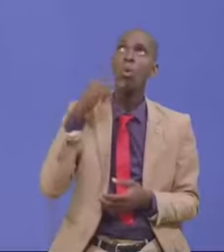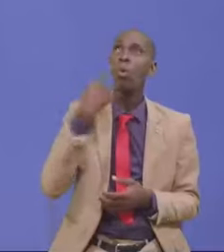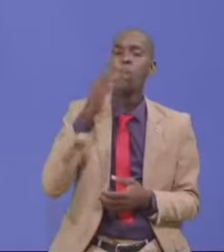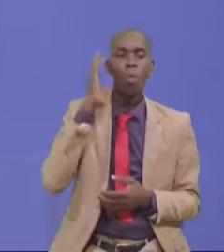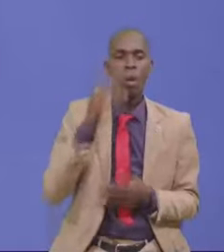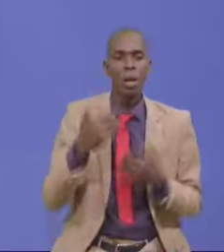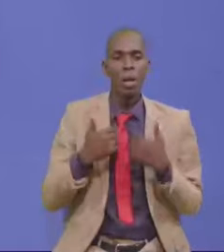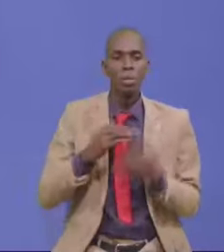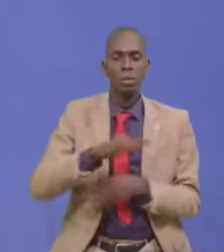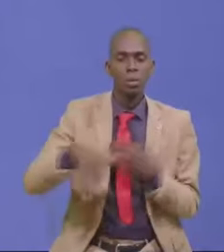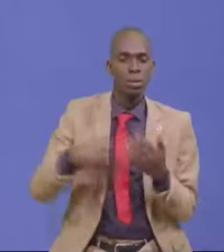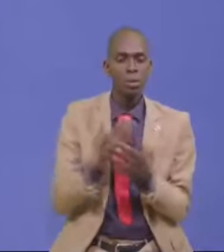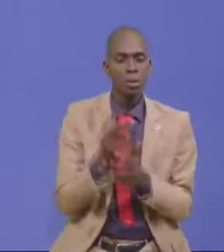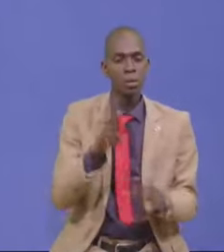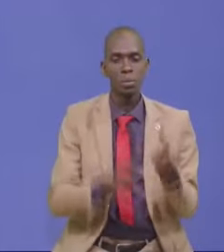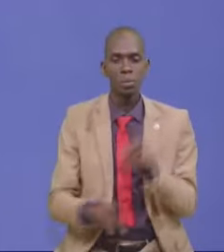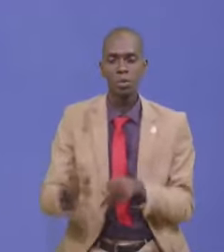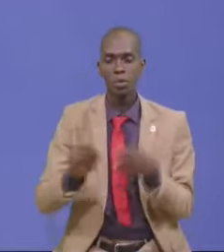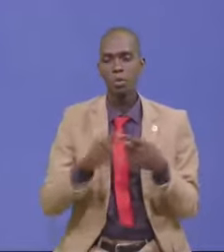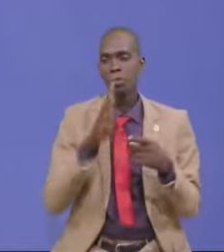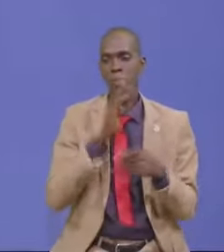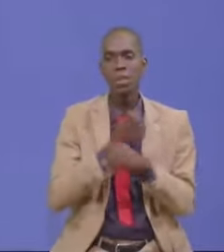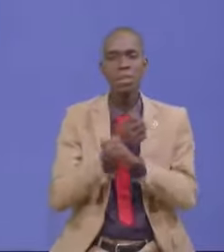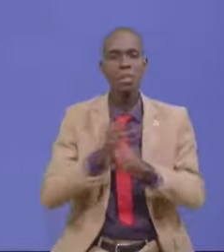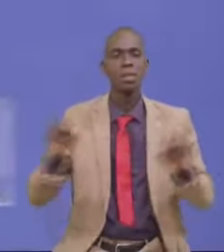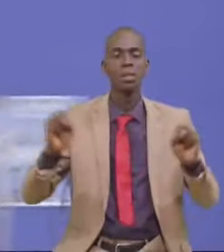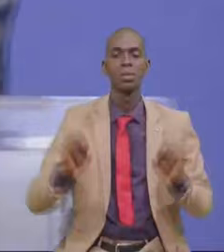Qui veut que tous les hommes soient sauvés